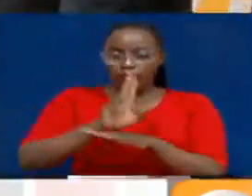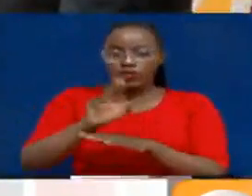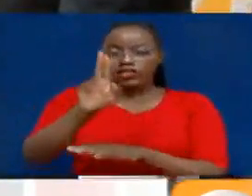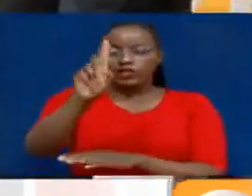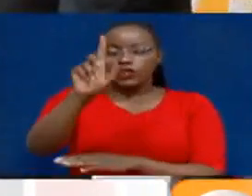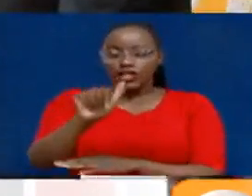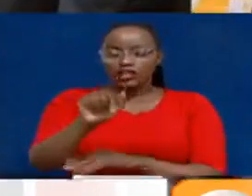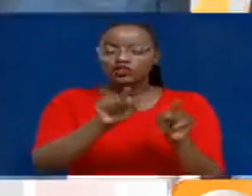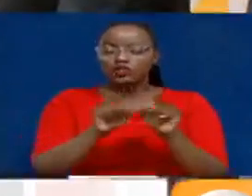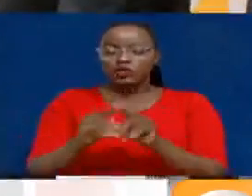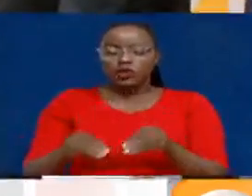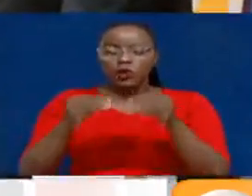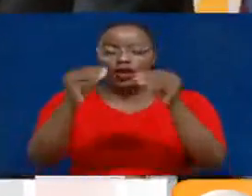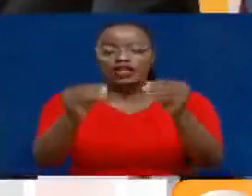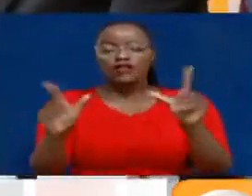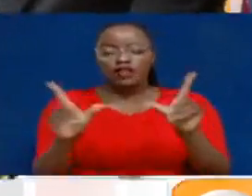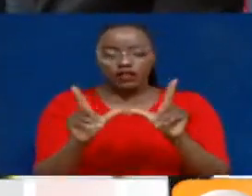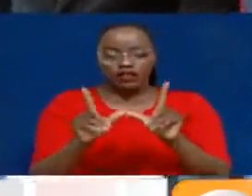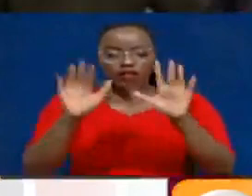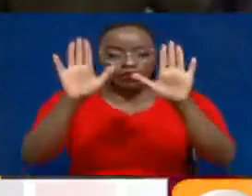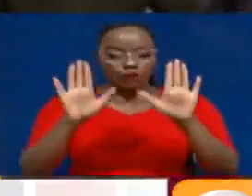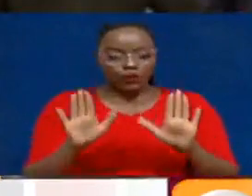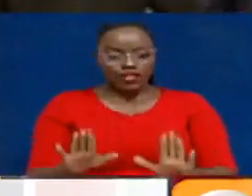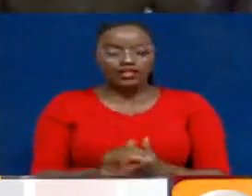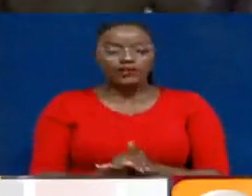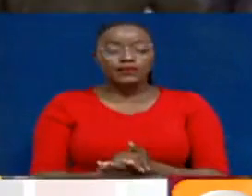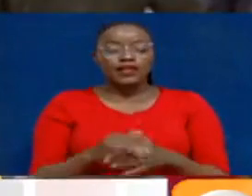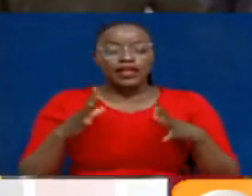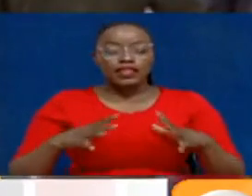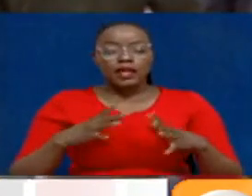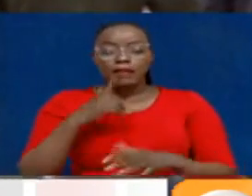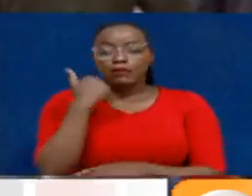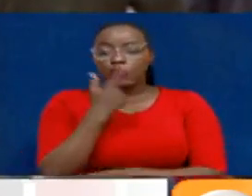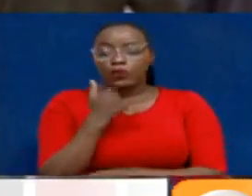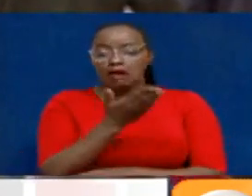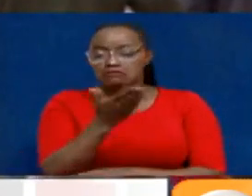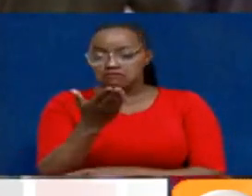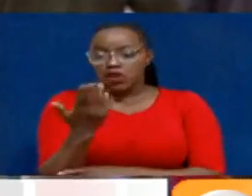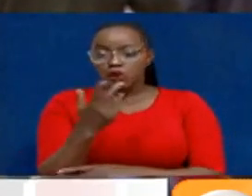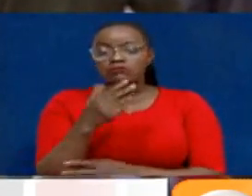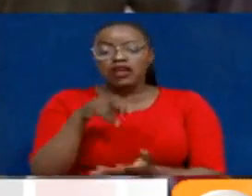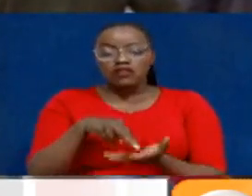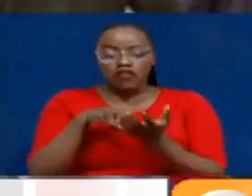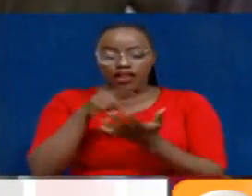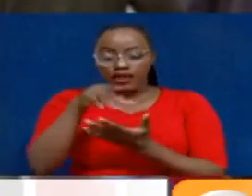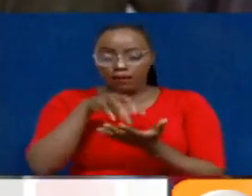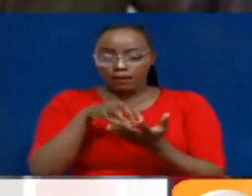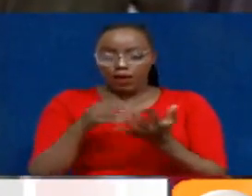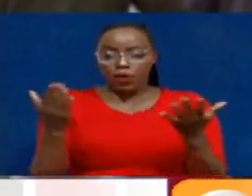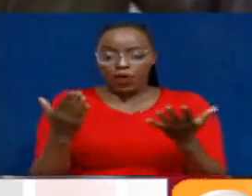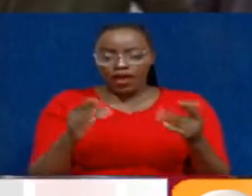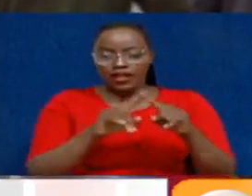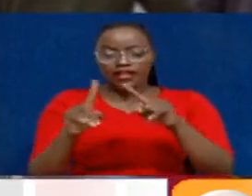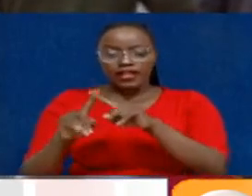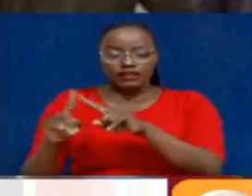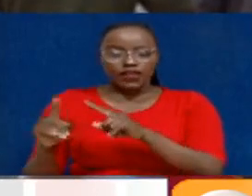UDA pia wakipokezwa stakabadhi hiyo muhimu. Kwa wale ambao tuna wania kiti hiki katika